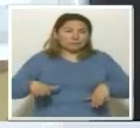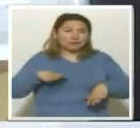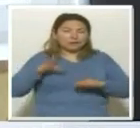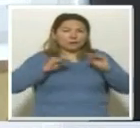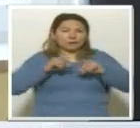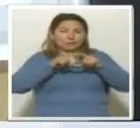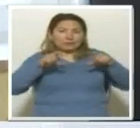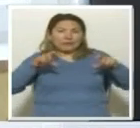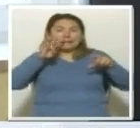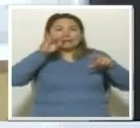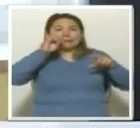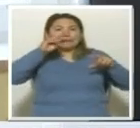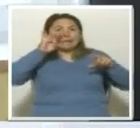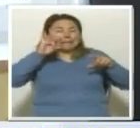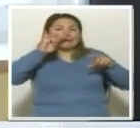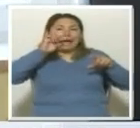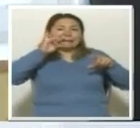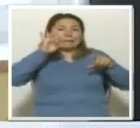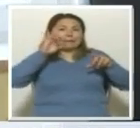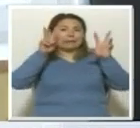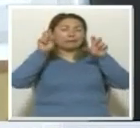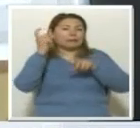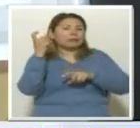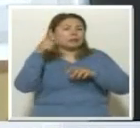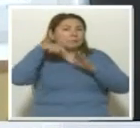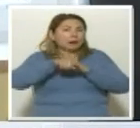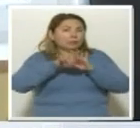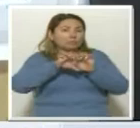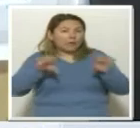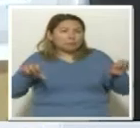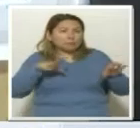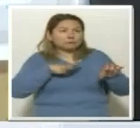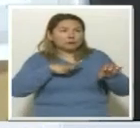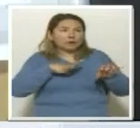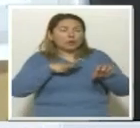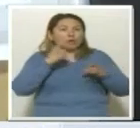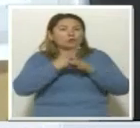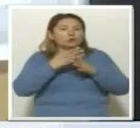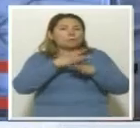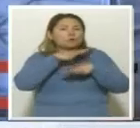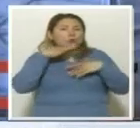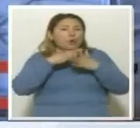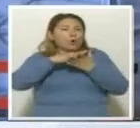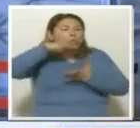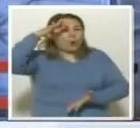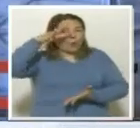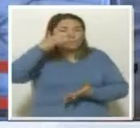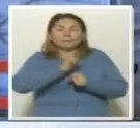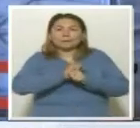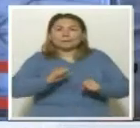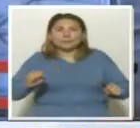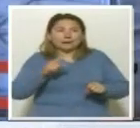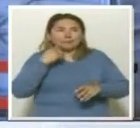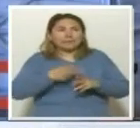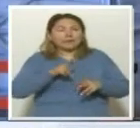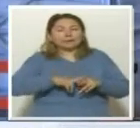Құрамындағы нитрит, натрийдің мөлшері белгіленген нормадан көп мөлшерде анықталған. Сондай ақ мамандар ұн мен